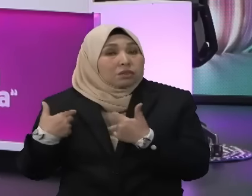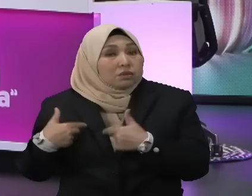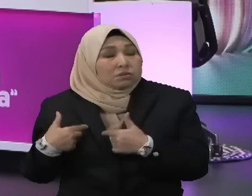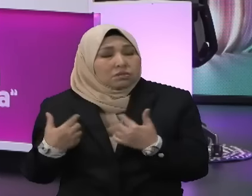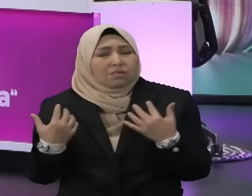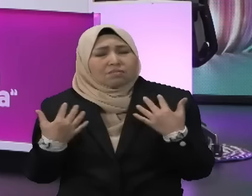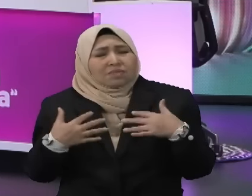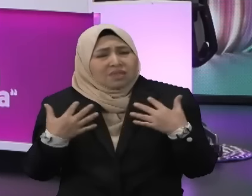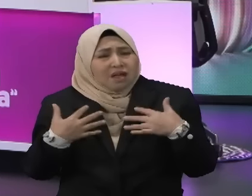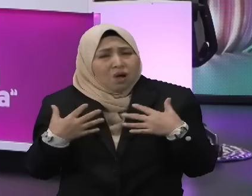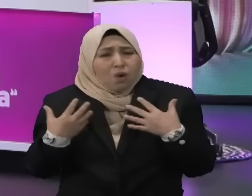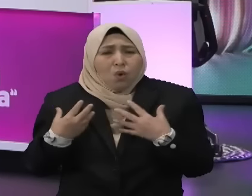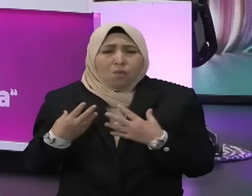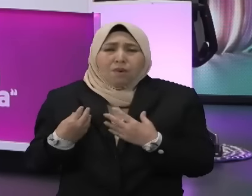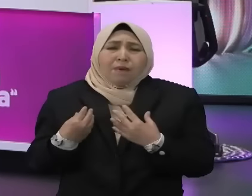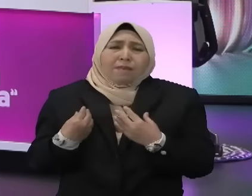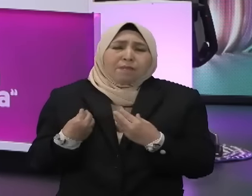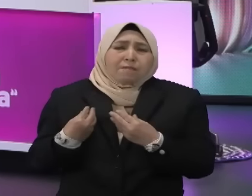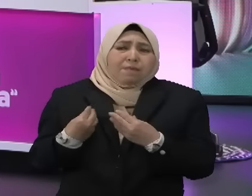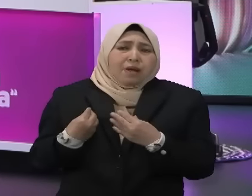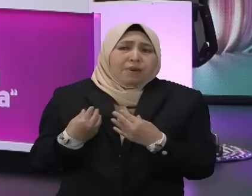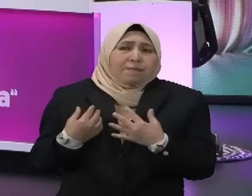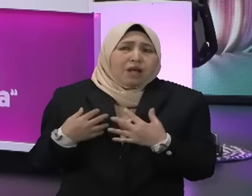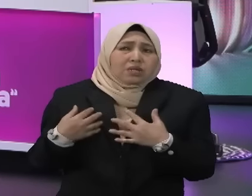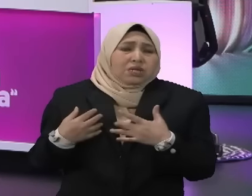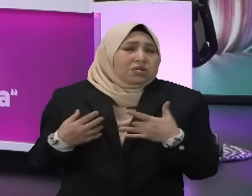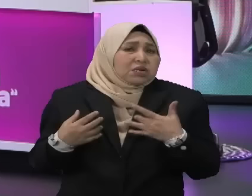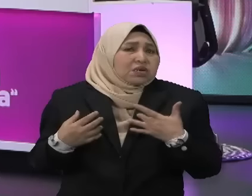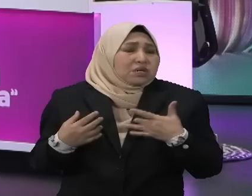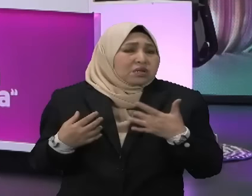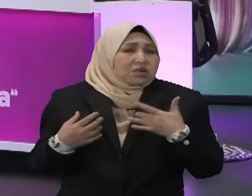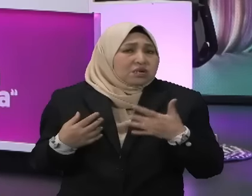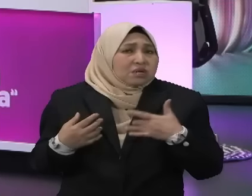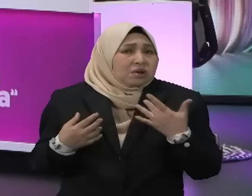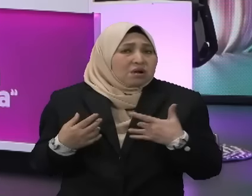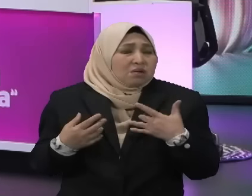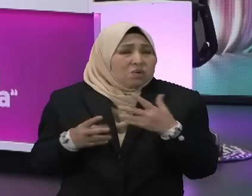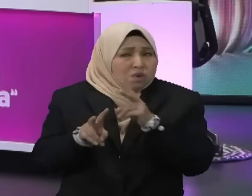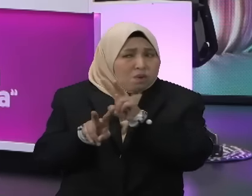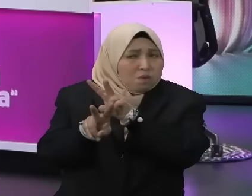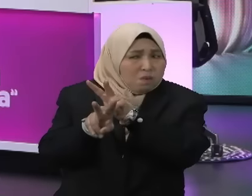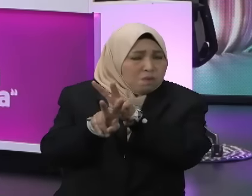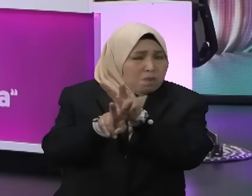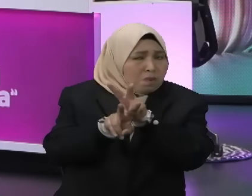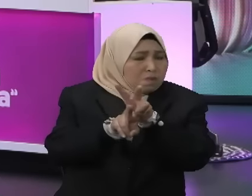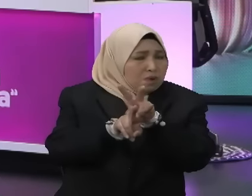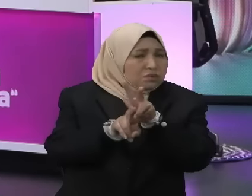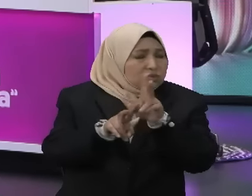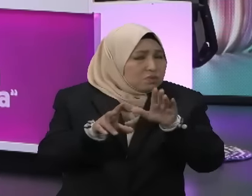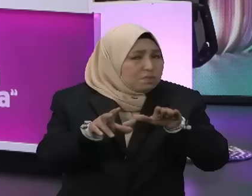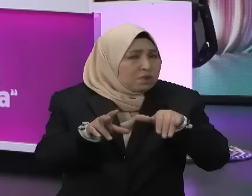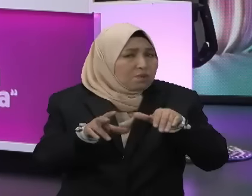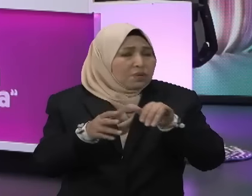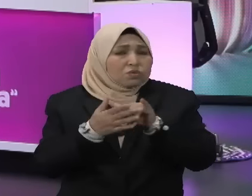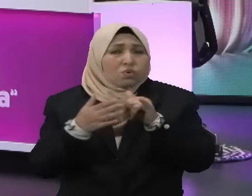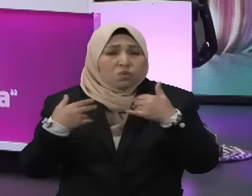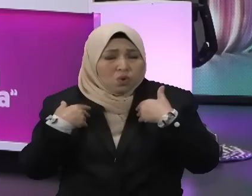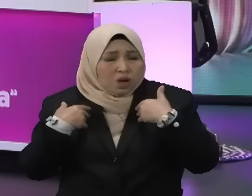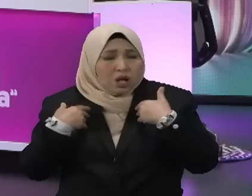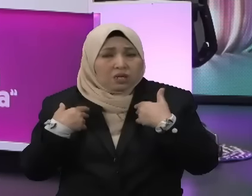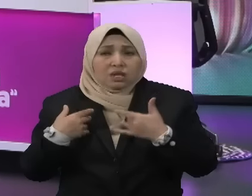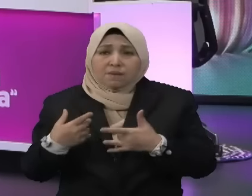takut, gemetar, orang kata apa, rasa diawasi. Seperti mana sebelum itu, ayat itu dikatakan bahwasanya ada khauf,